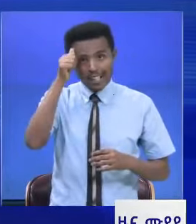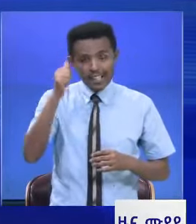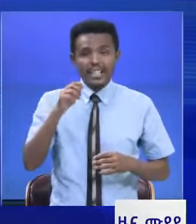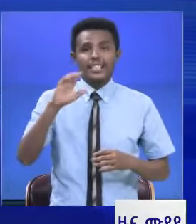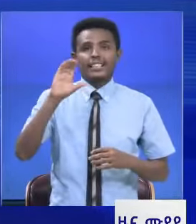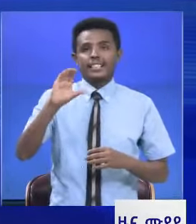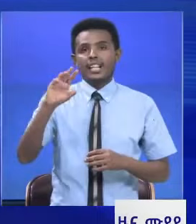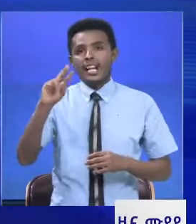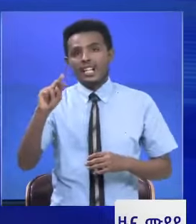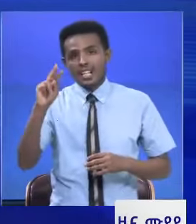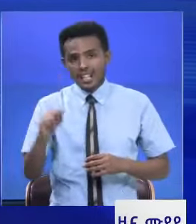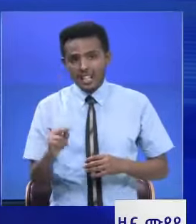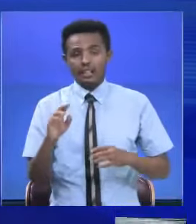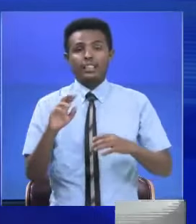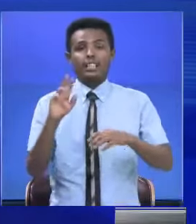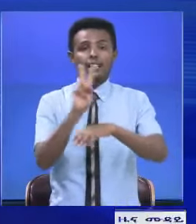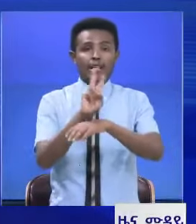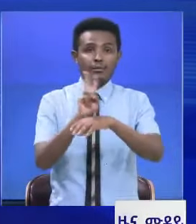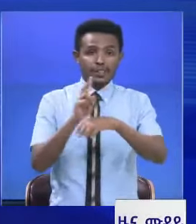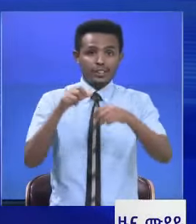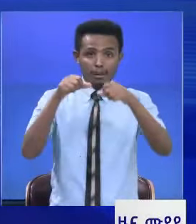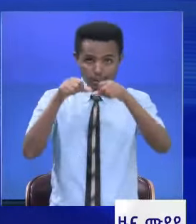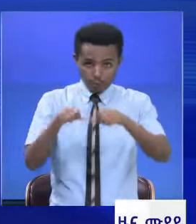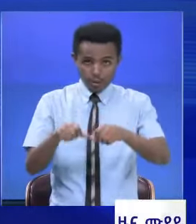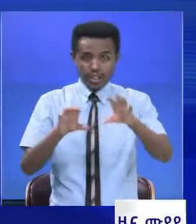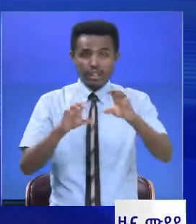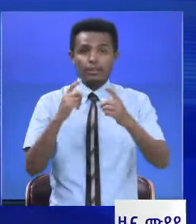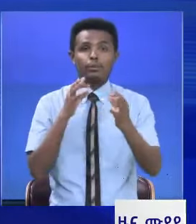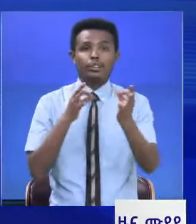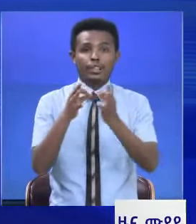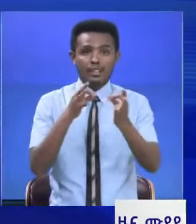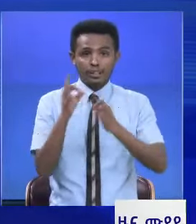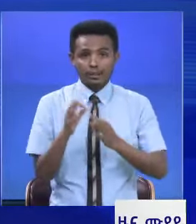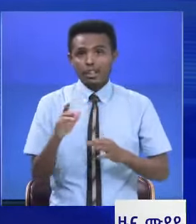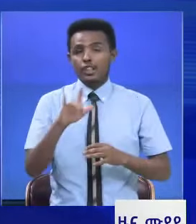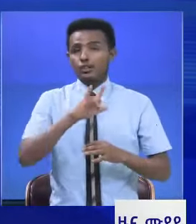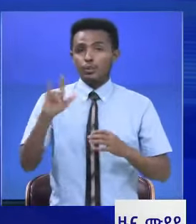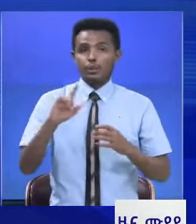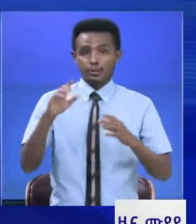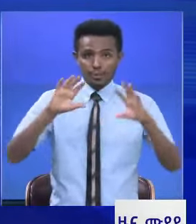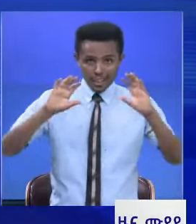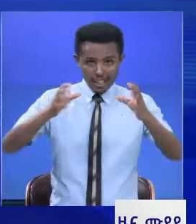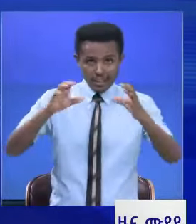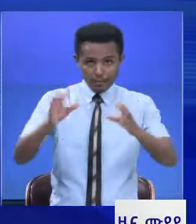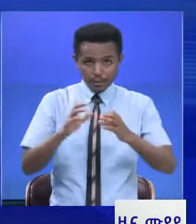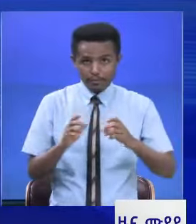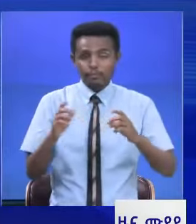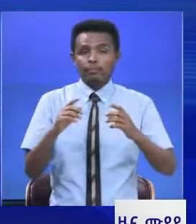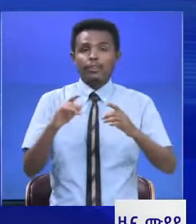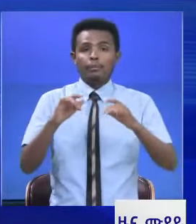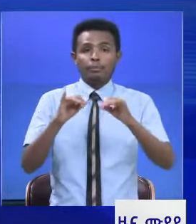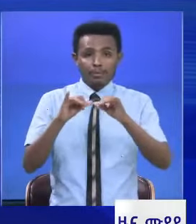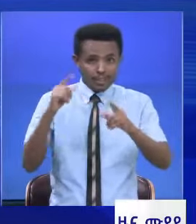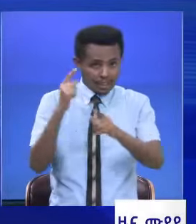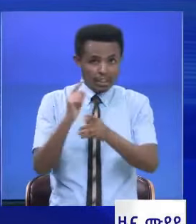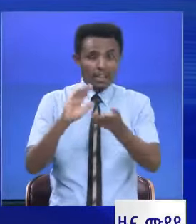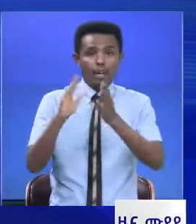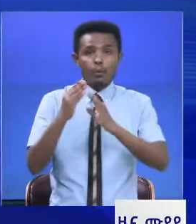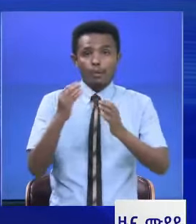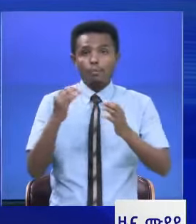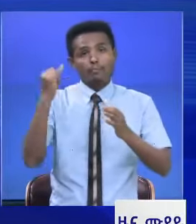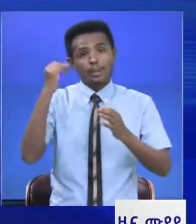ጋር ባደረጉት ቆይታ ገለጹ። የውጭ የመገናኛ ብዙሃን ሚዛናዊ ያልሆነ መረጃ ማሰራጨታቸው ተገቢ አይደለም ሲሉ